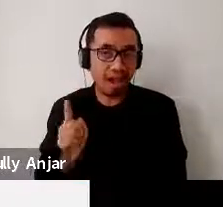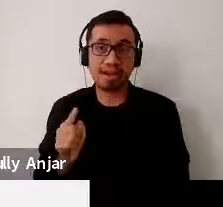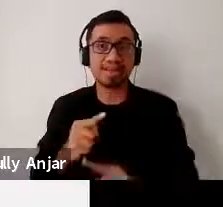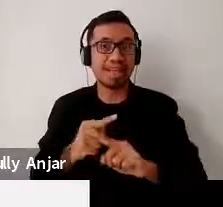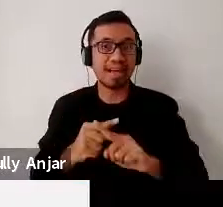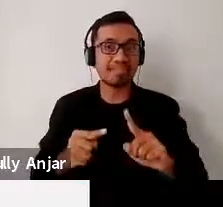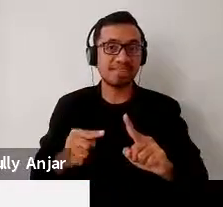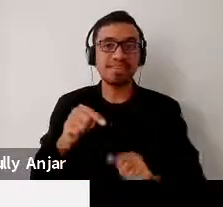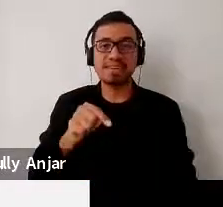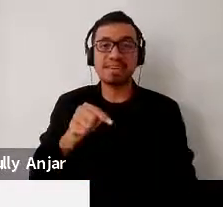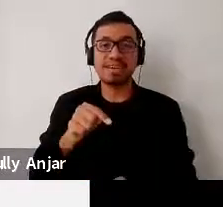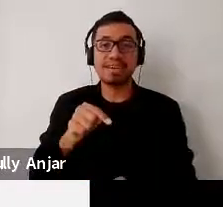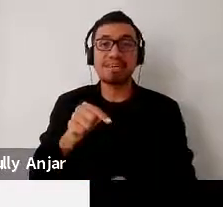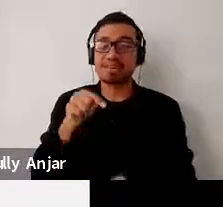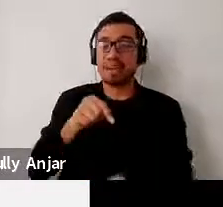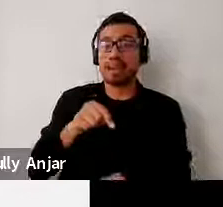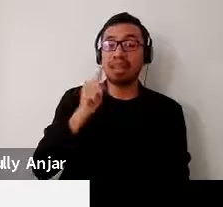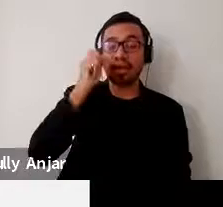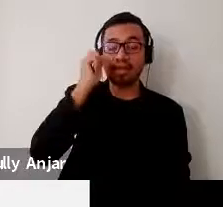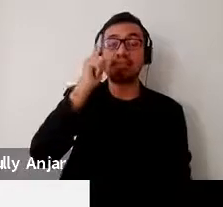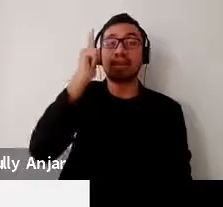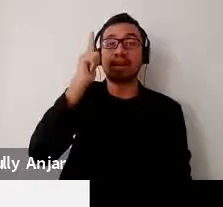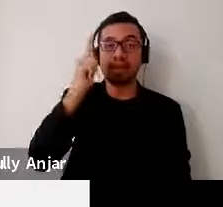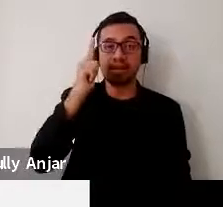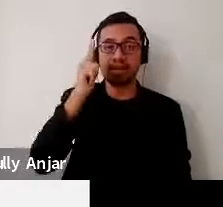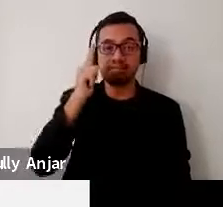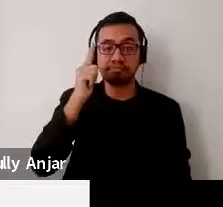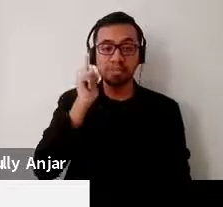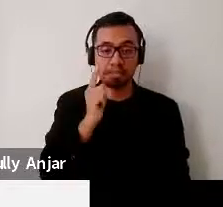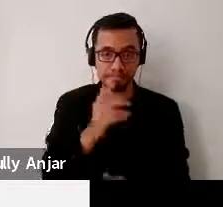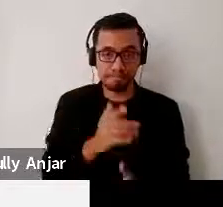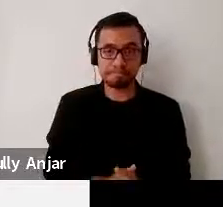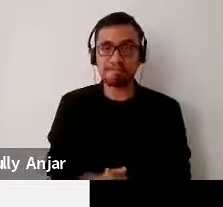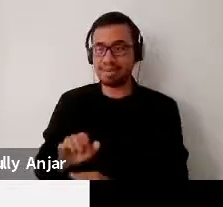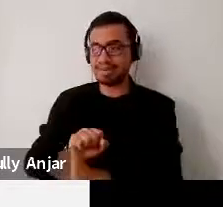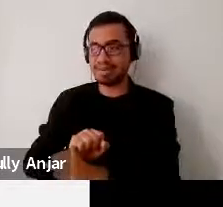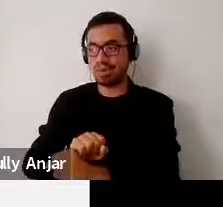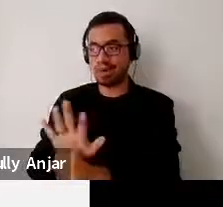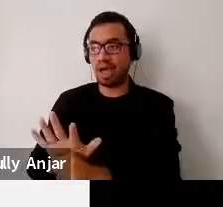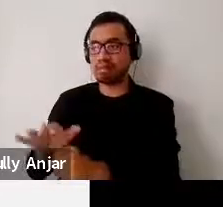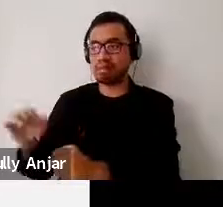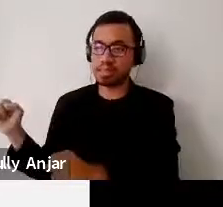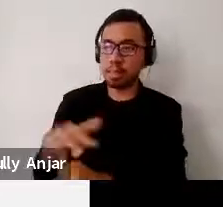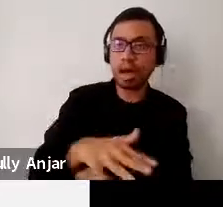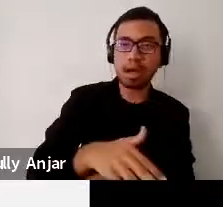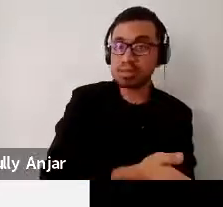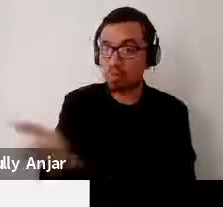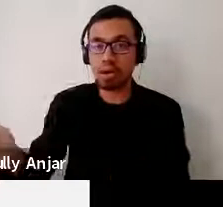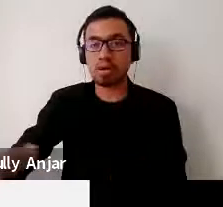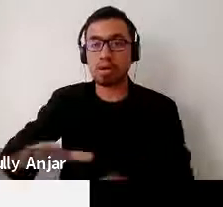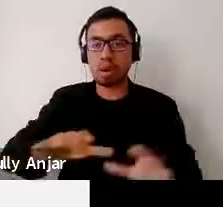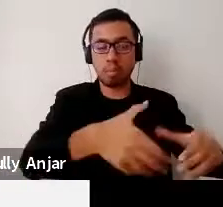matanya bahwa, oh ternyata dampaknya ini kemana-mana loh. Jadi kena ke semua kelompok.